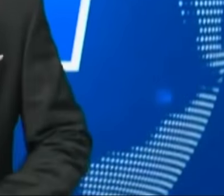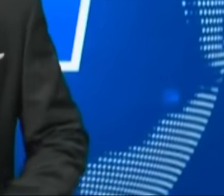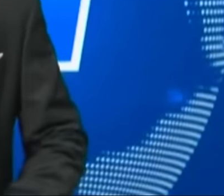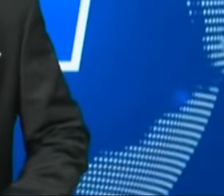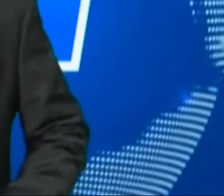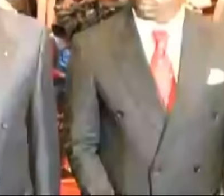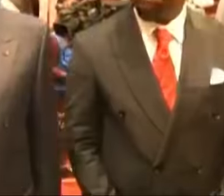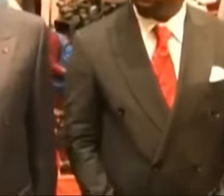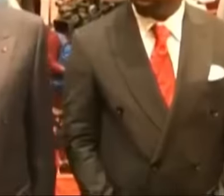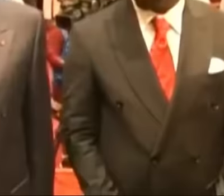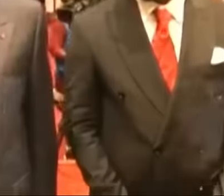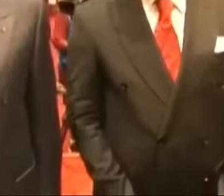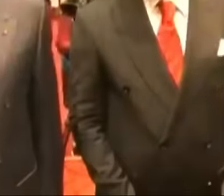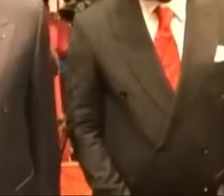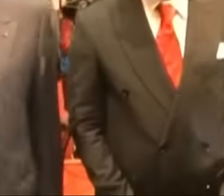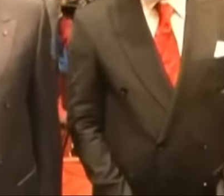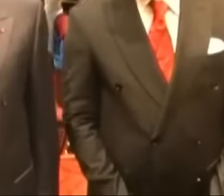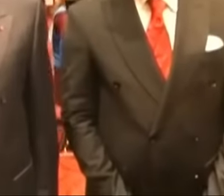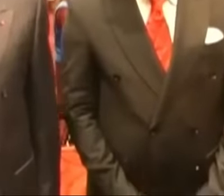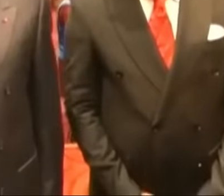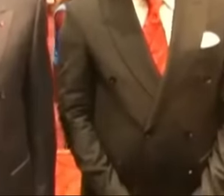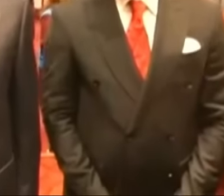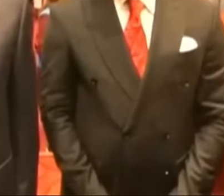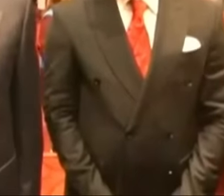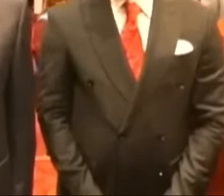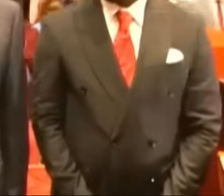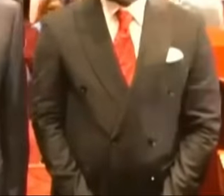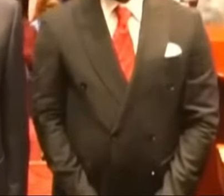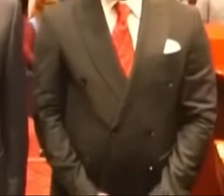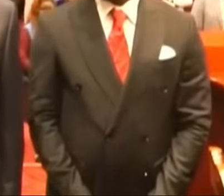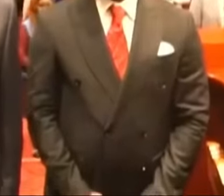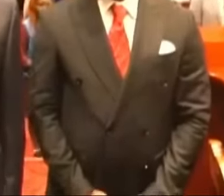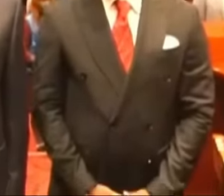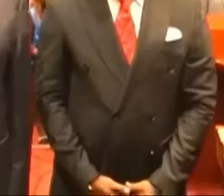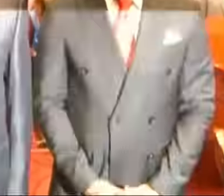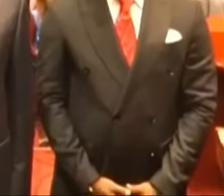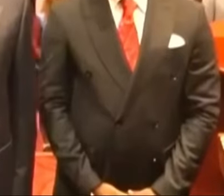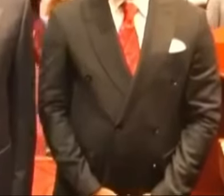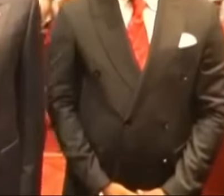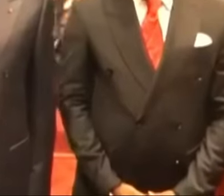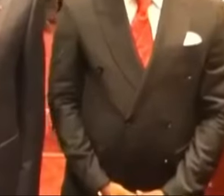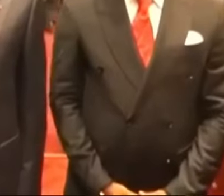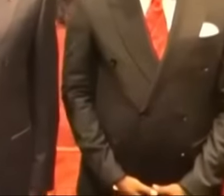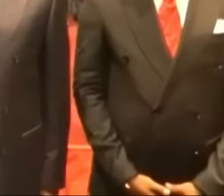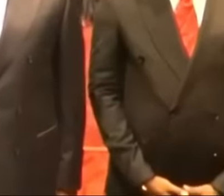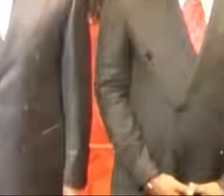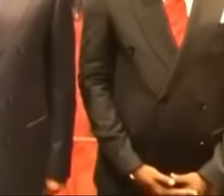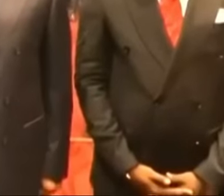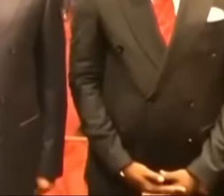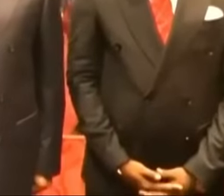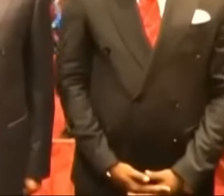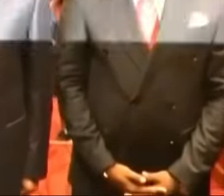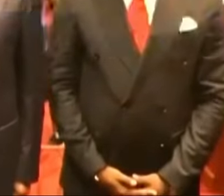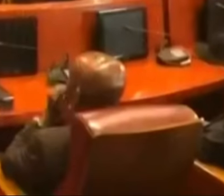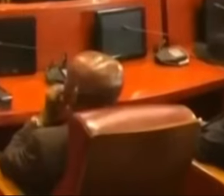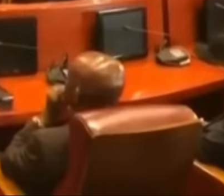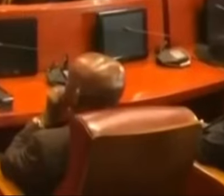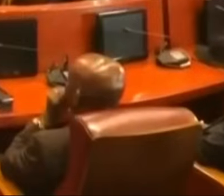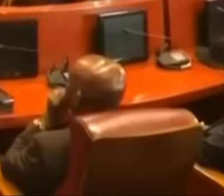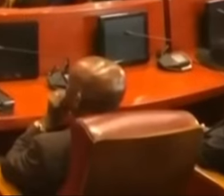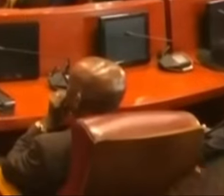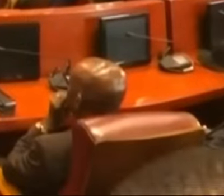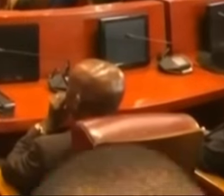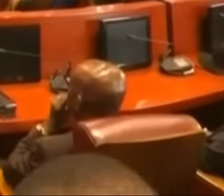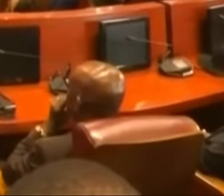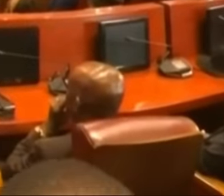Nyangita. Le doyen Pascal Kindwelo, c'est lui le nouveau président du bureau provisoire du Sénat. Il sera secondé